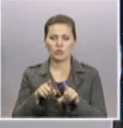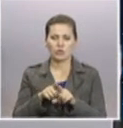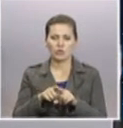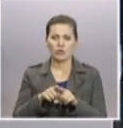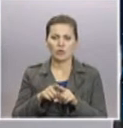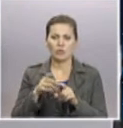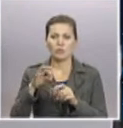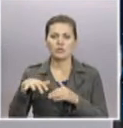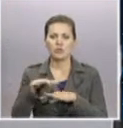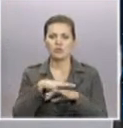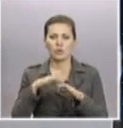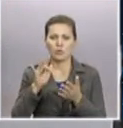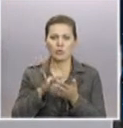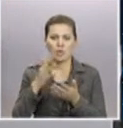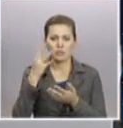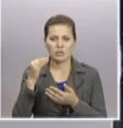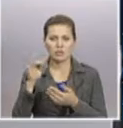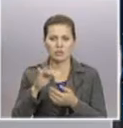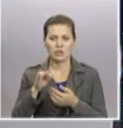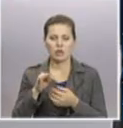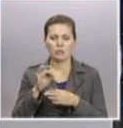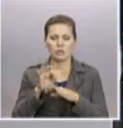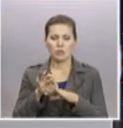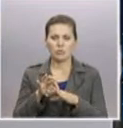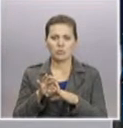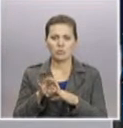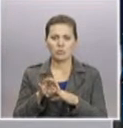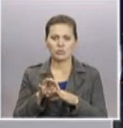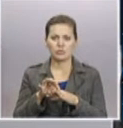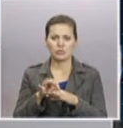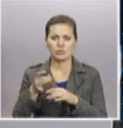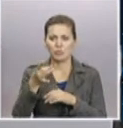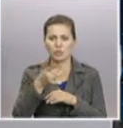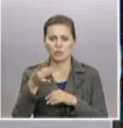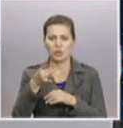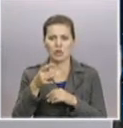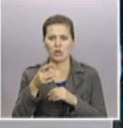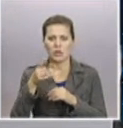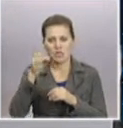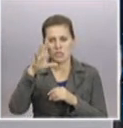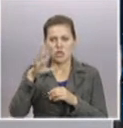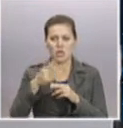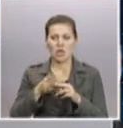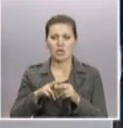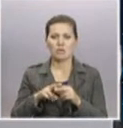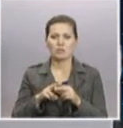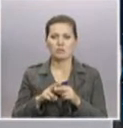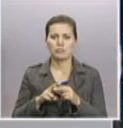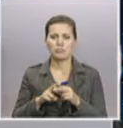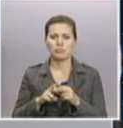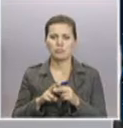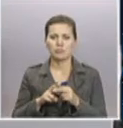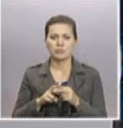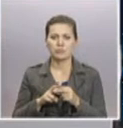нюанс. По территории города Алматы проходят дороги республиканского значения. Дорога республиканского